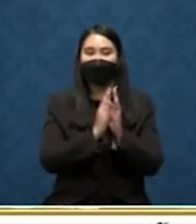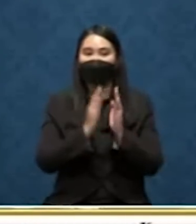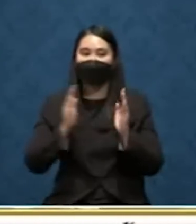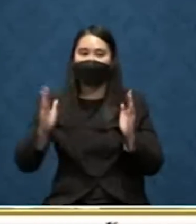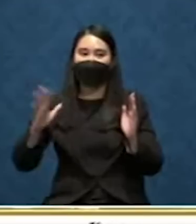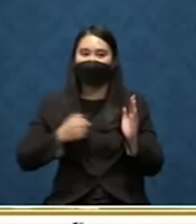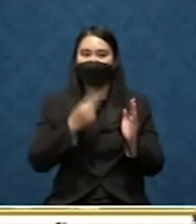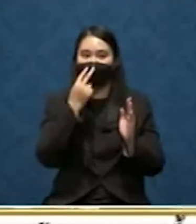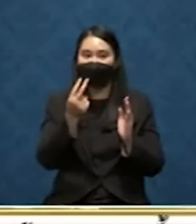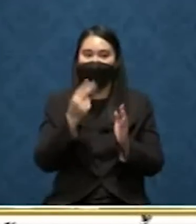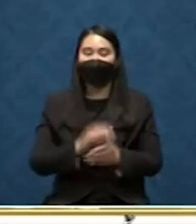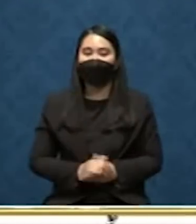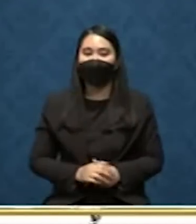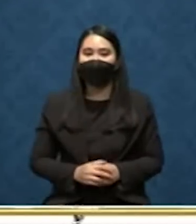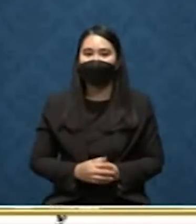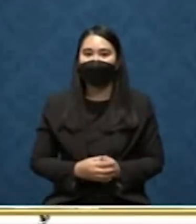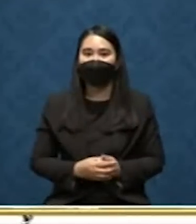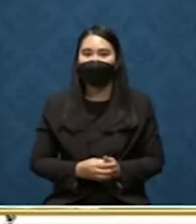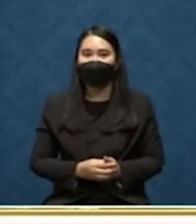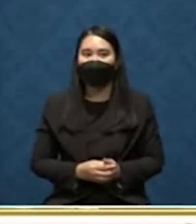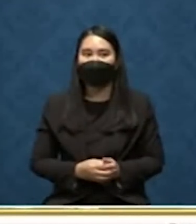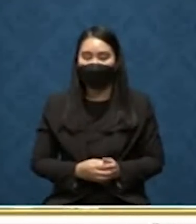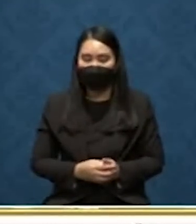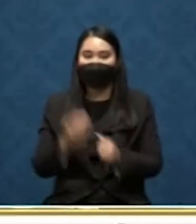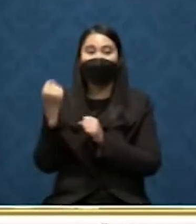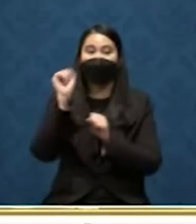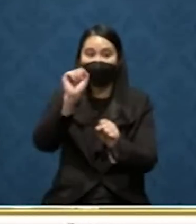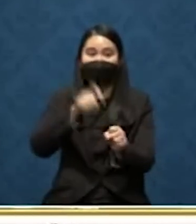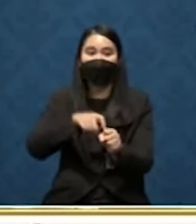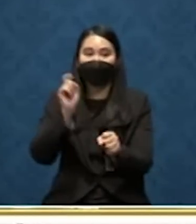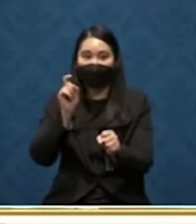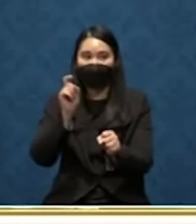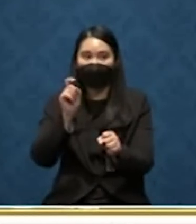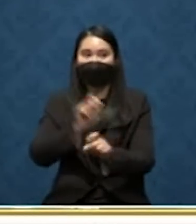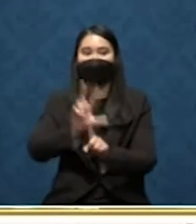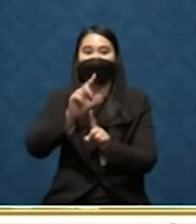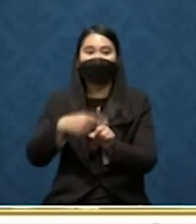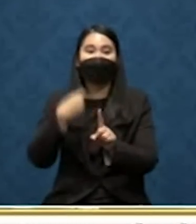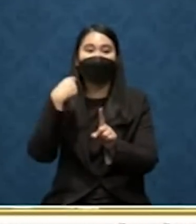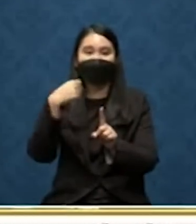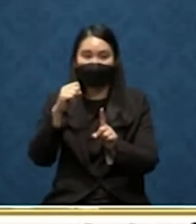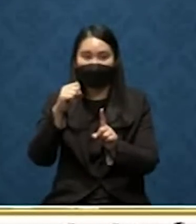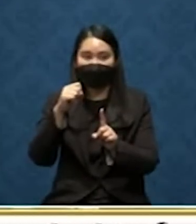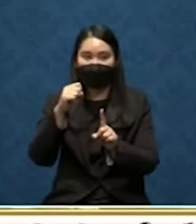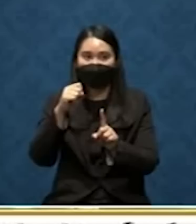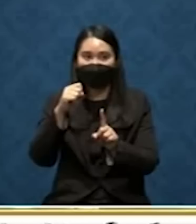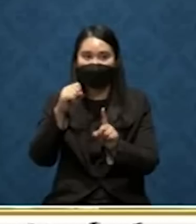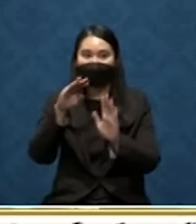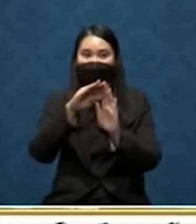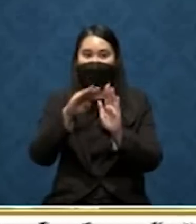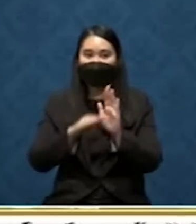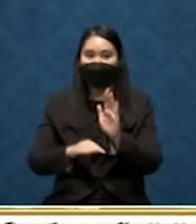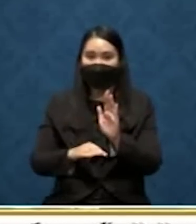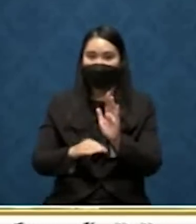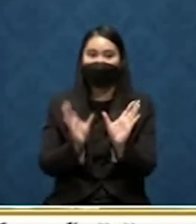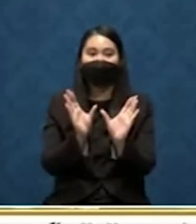ลองดูถามรายครับหมายจับถูกถอนไปวันนั้น เมื่อ 3 ตุลาคมยังอยู่ในช่วงของการ